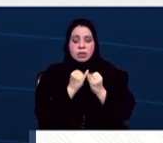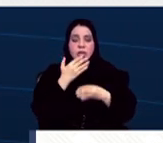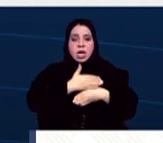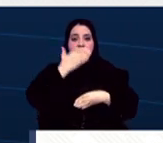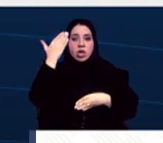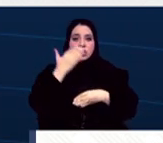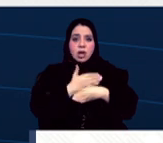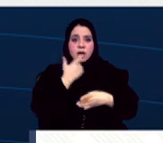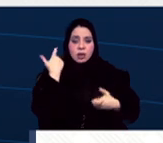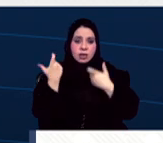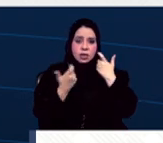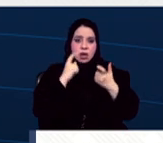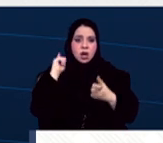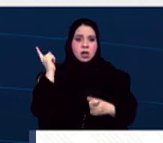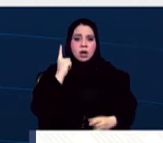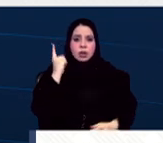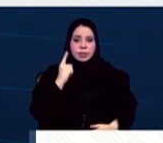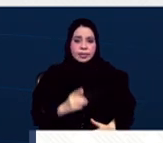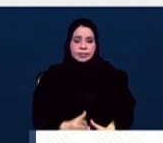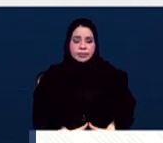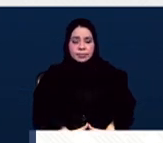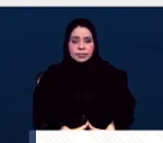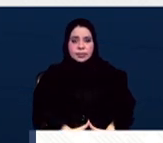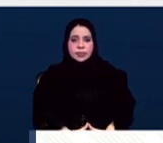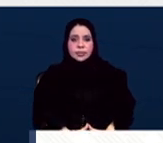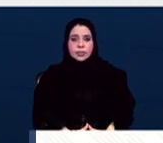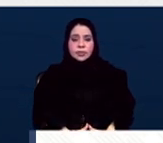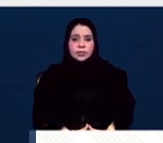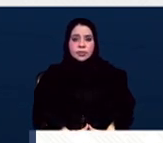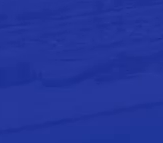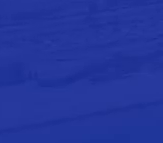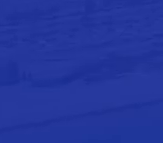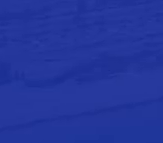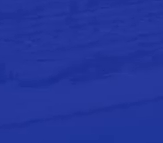وتحديث منظمه الجمارك العالميه